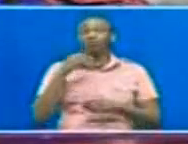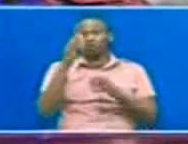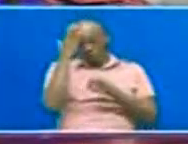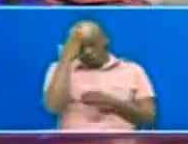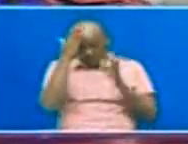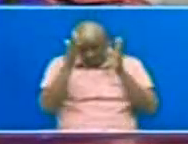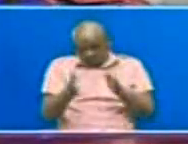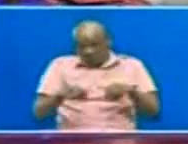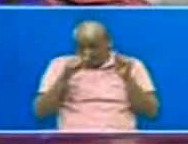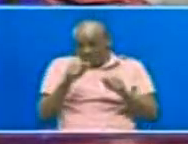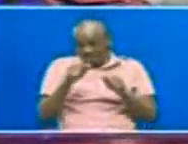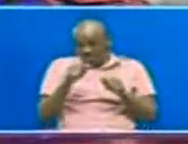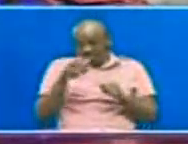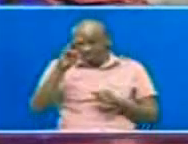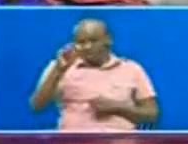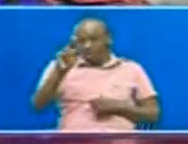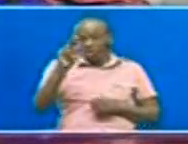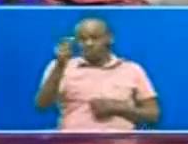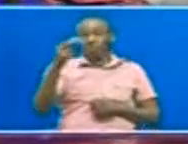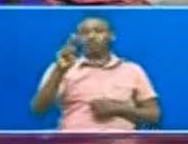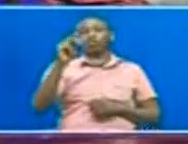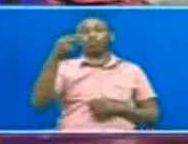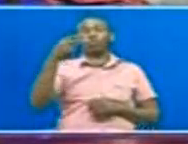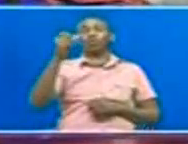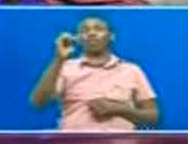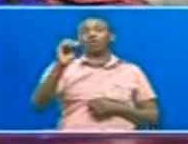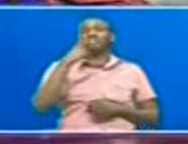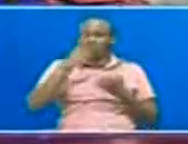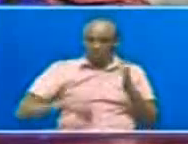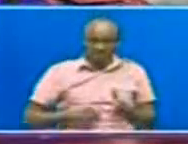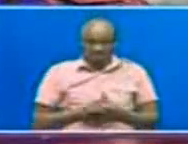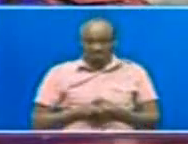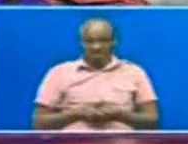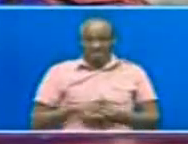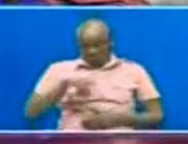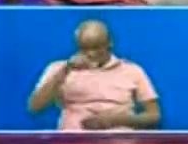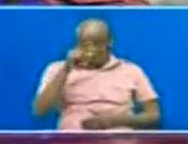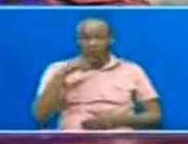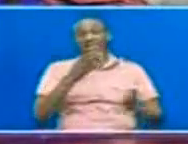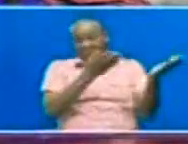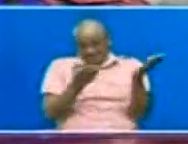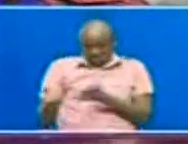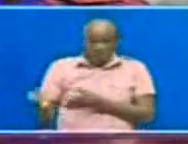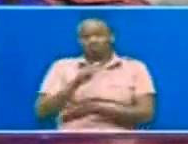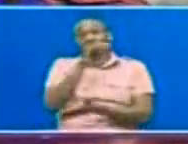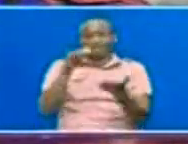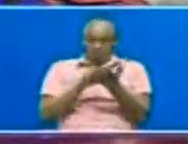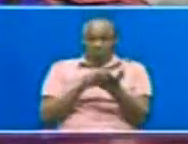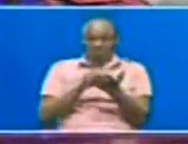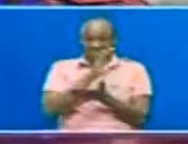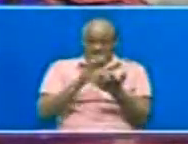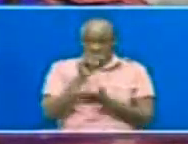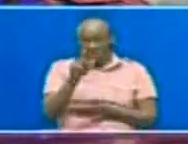Sindio? Unamjua? Mwambie sana anajua. Amesema, he's going to invite you to Central.